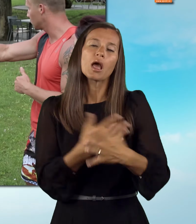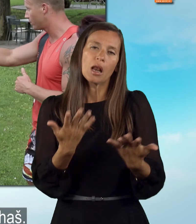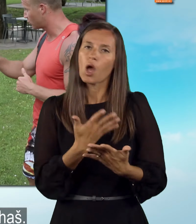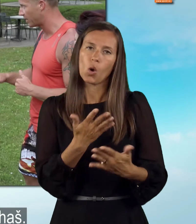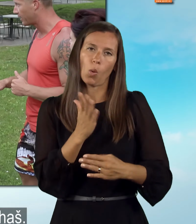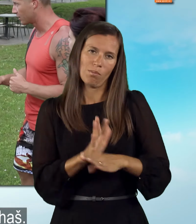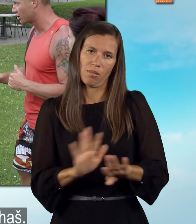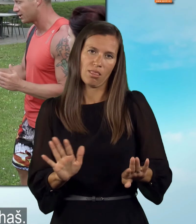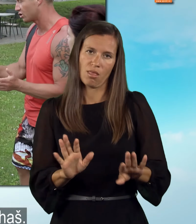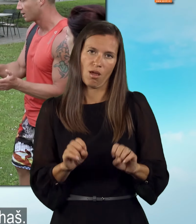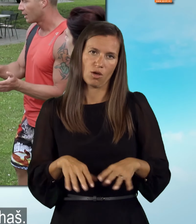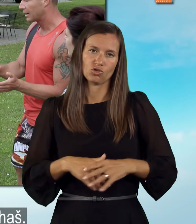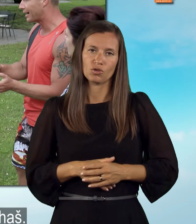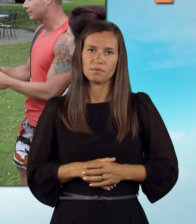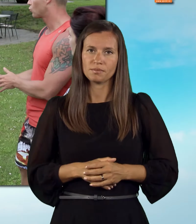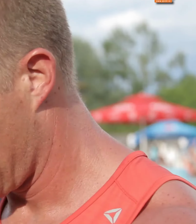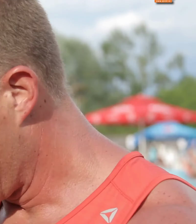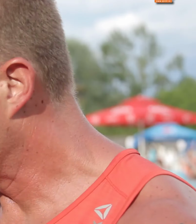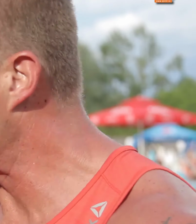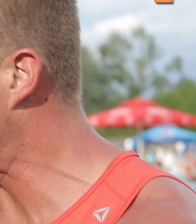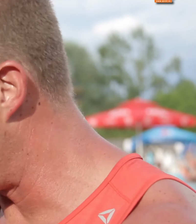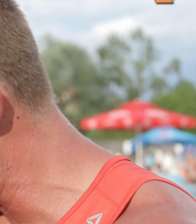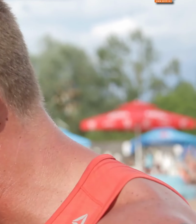lahko tudi pač prenehaš, ne, če...